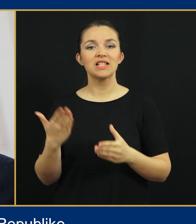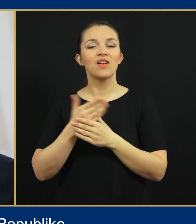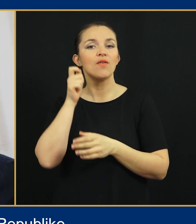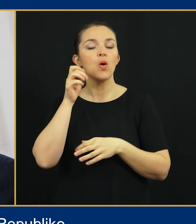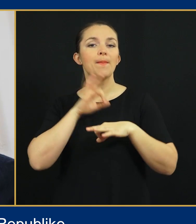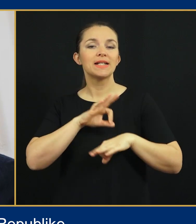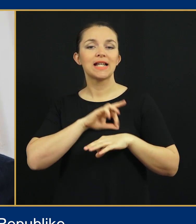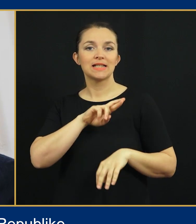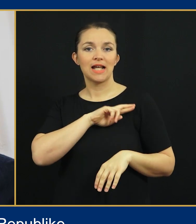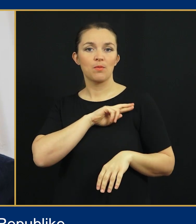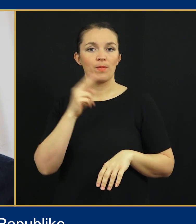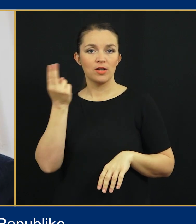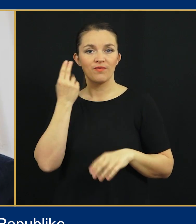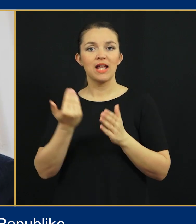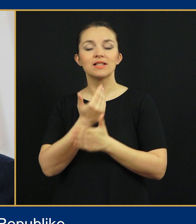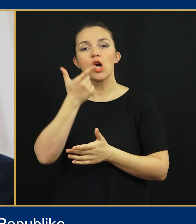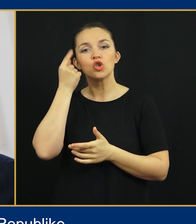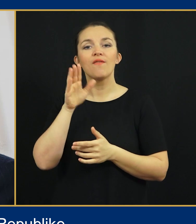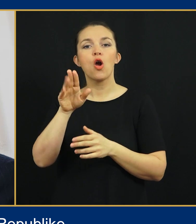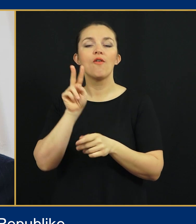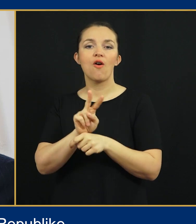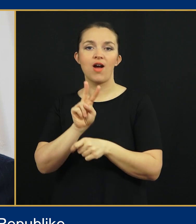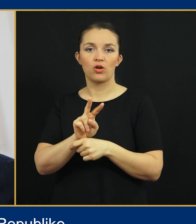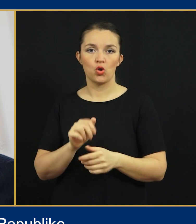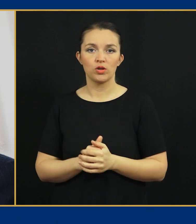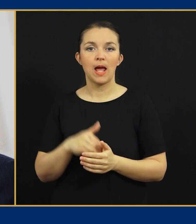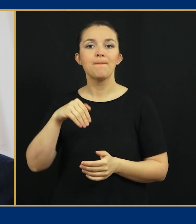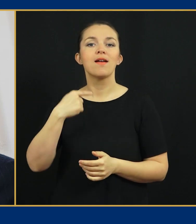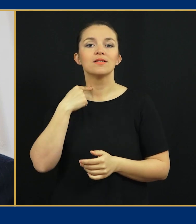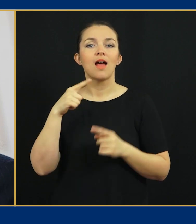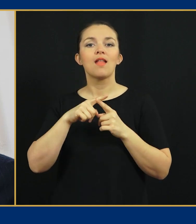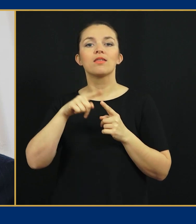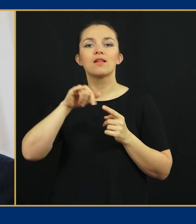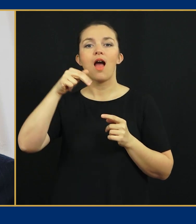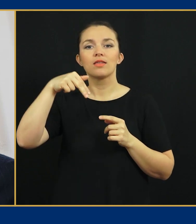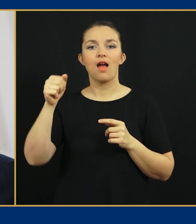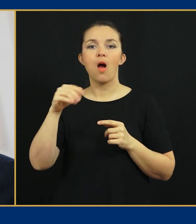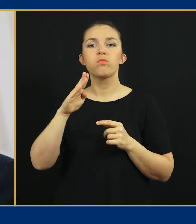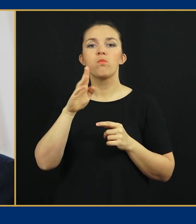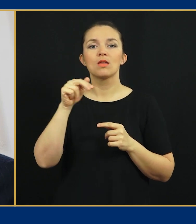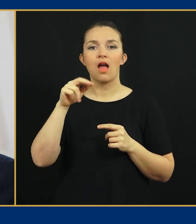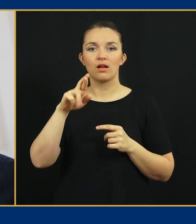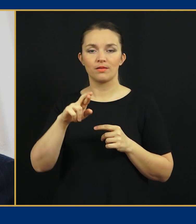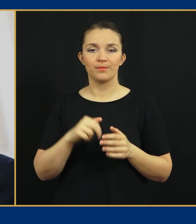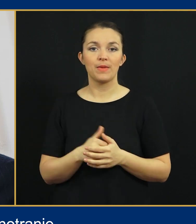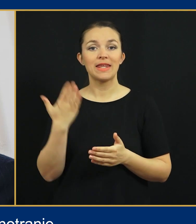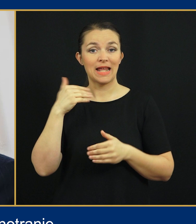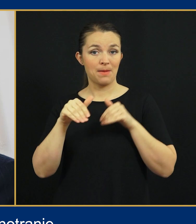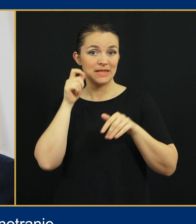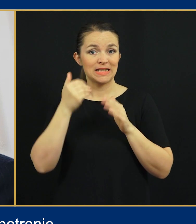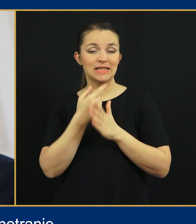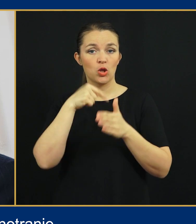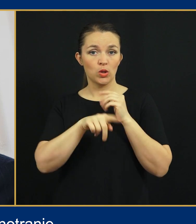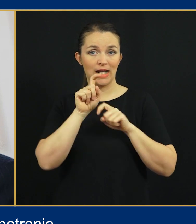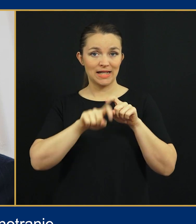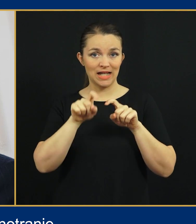Svetovalka predsednice Republike Slovenije za človekovo varnost, magistra Tatjana Bobnar. Nekdanja